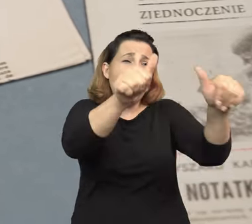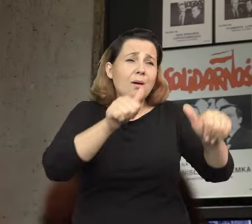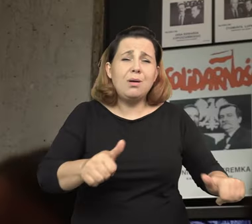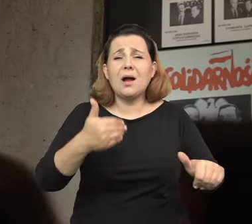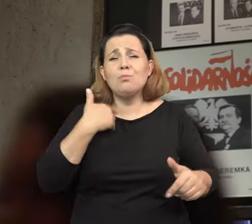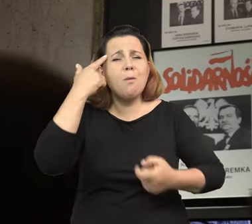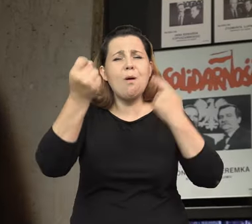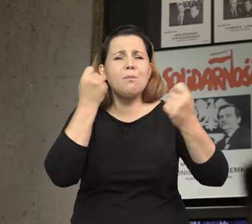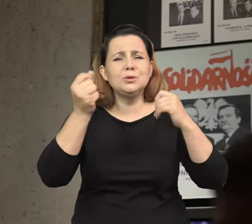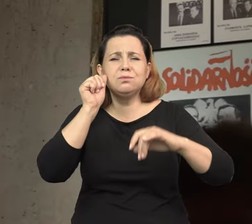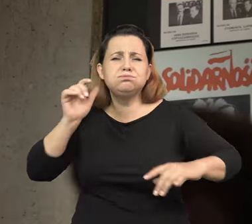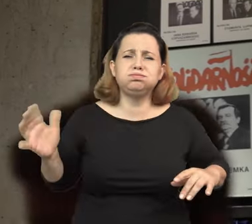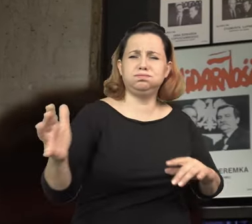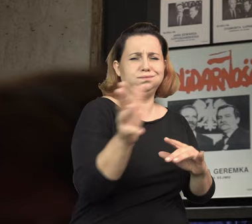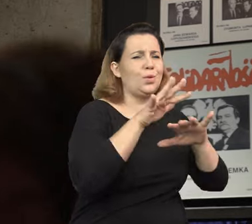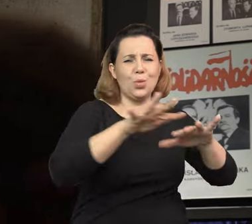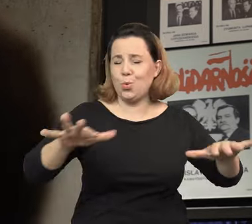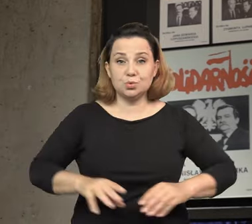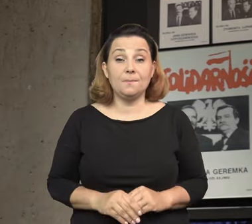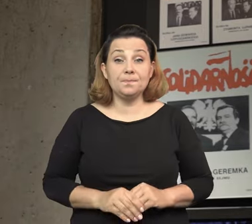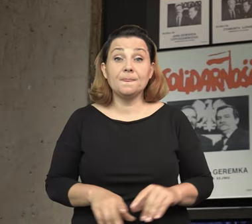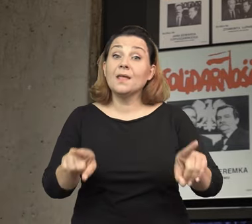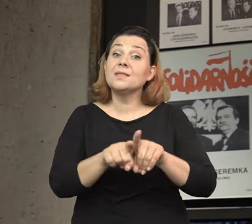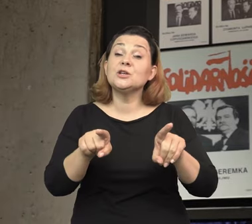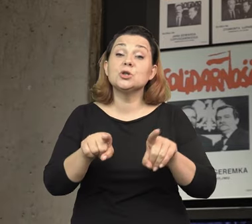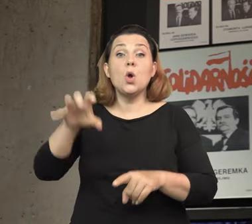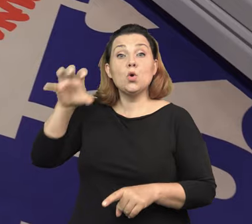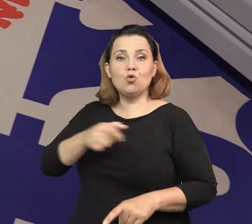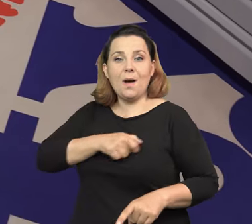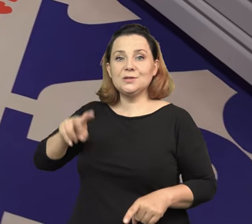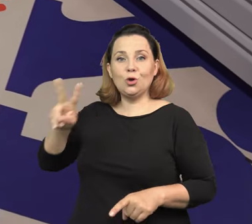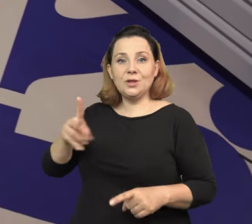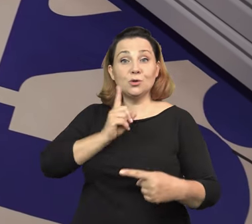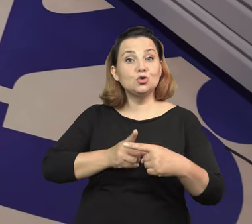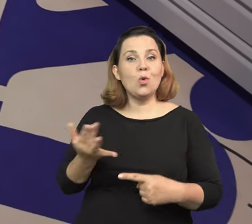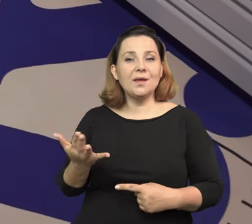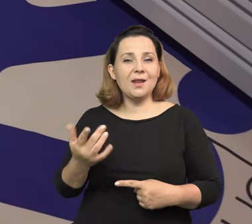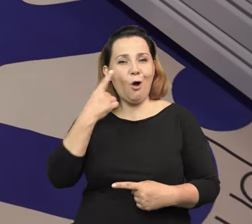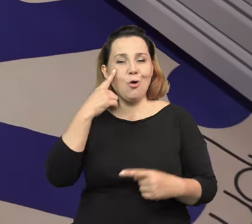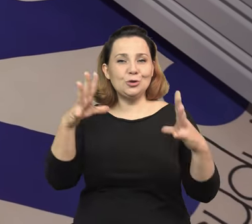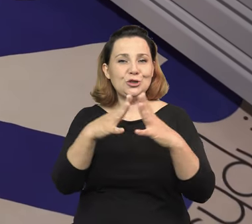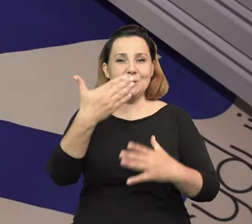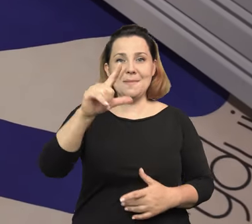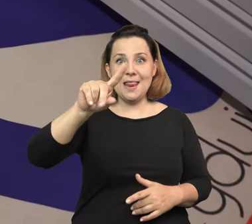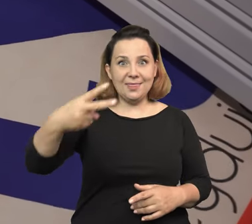dużo. Trzeba też powiedzieć, że no, Solidarność to był ruch 10-milionowy, ale także w tym, można powiedzieć, szerokim